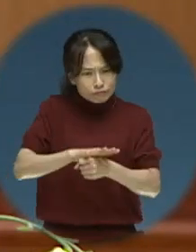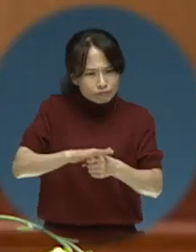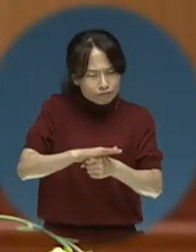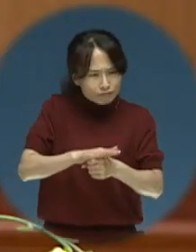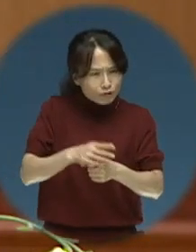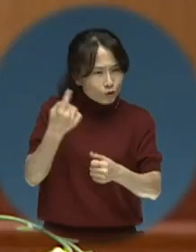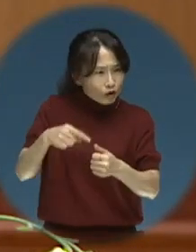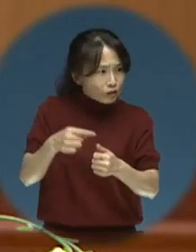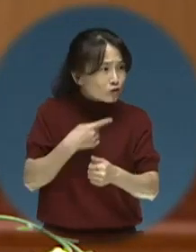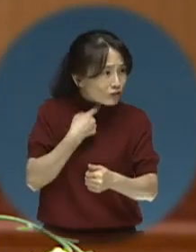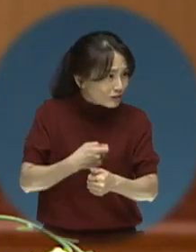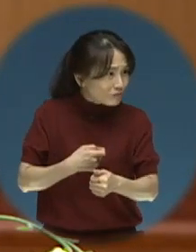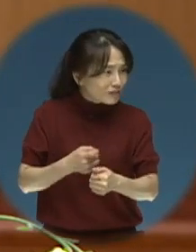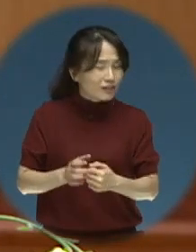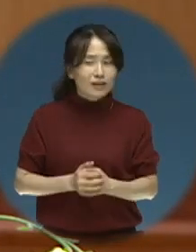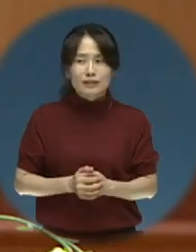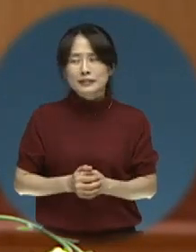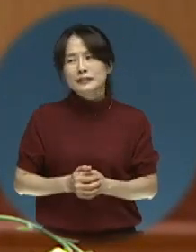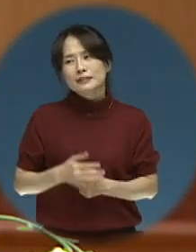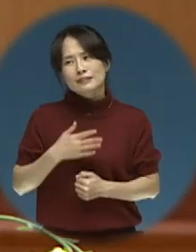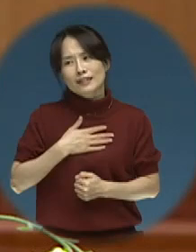그러지는 않았지만 첫 수업에